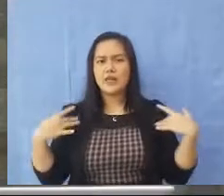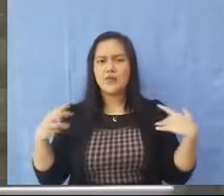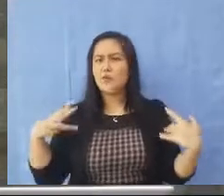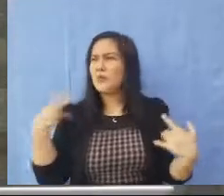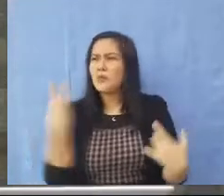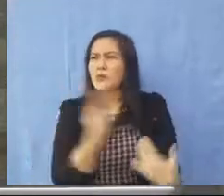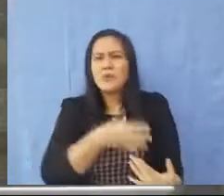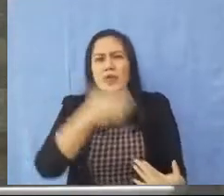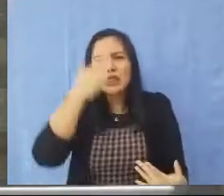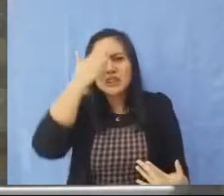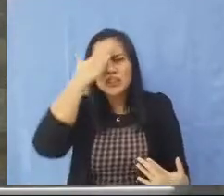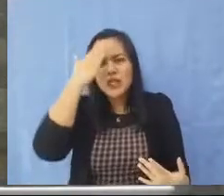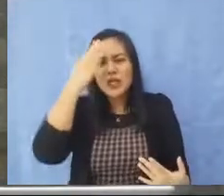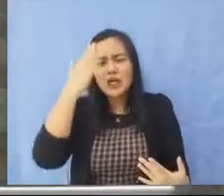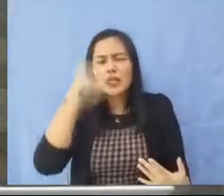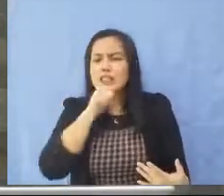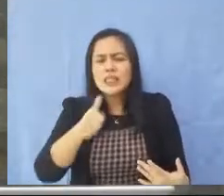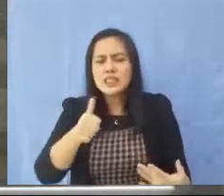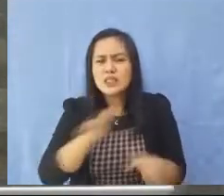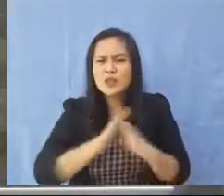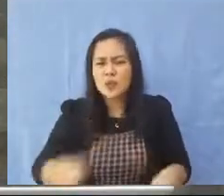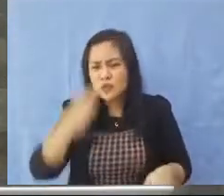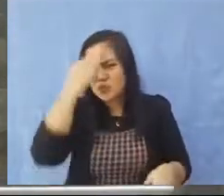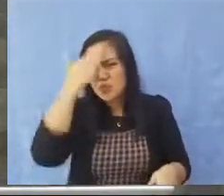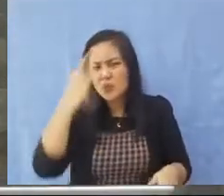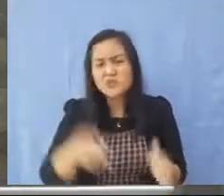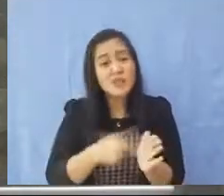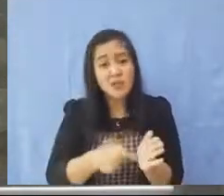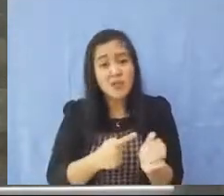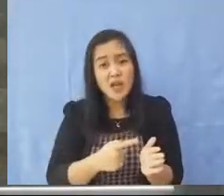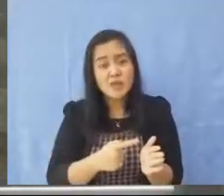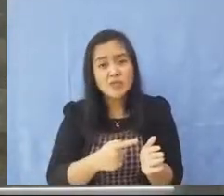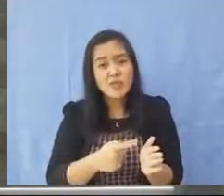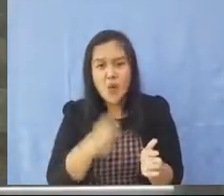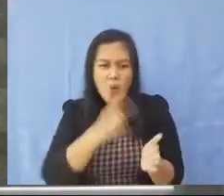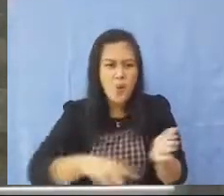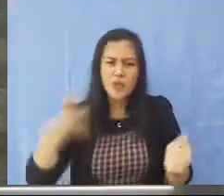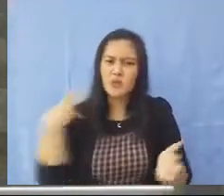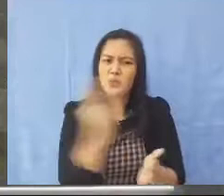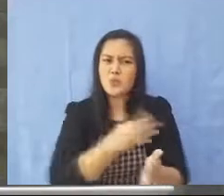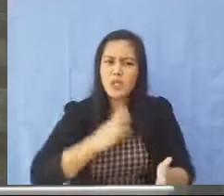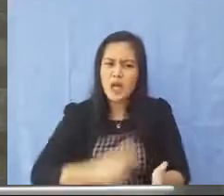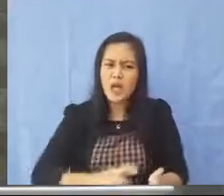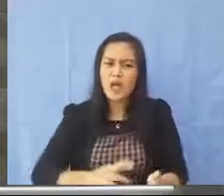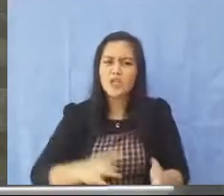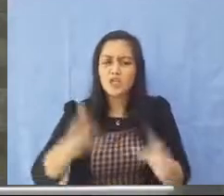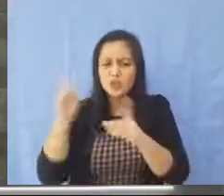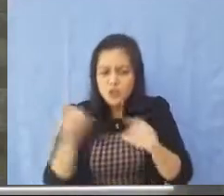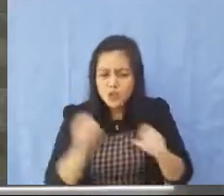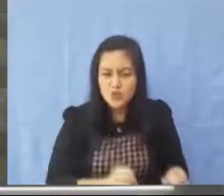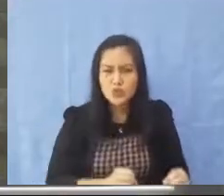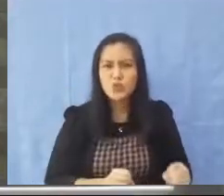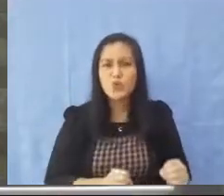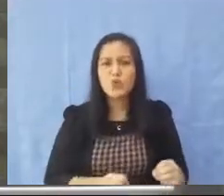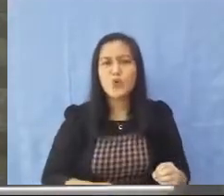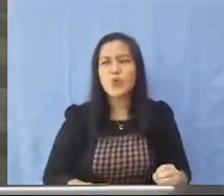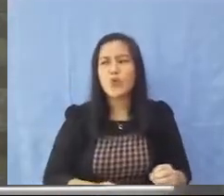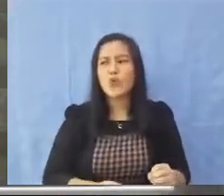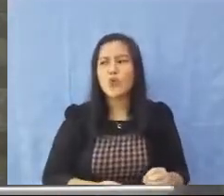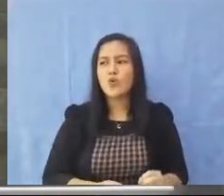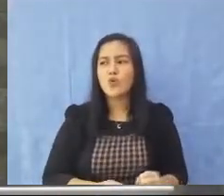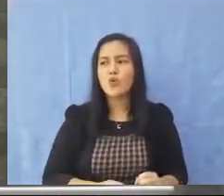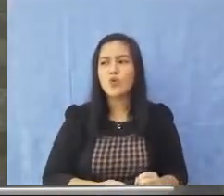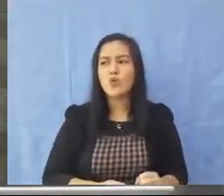ang Diyos sa pamilya natin, balik kayo dito sa pamilya, sa mga pamilyang ito. Kung meron man sa panimula